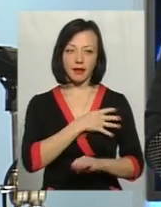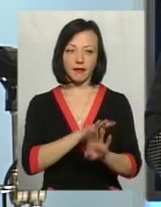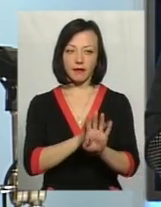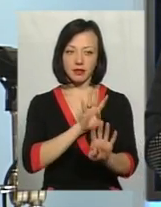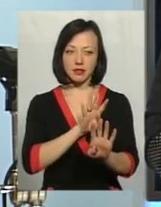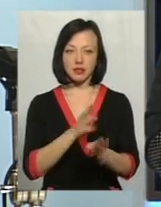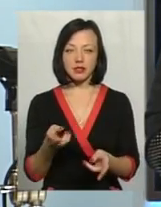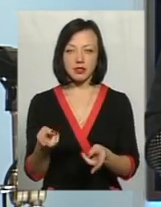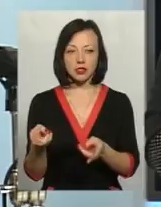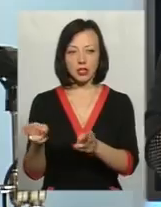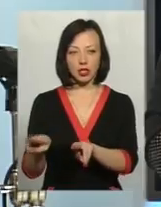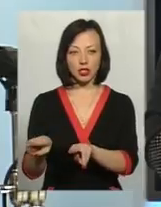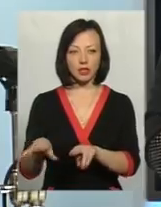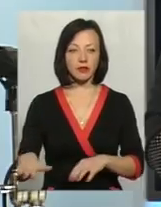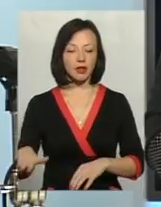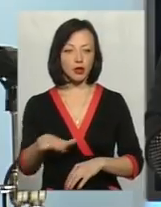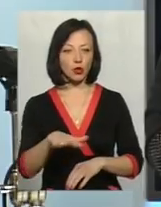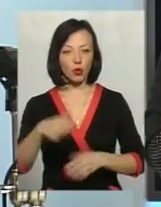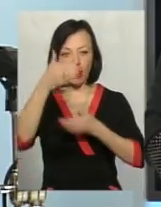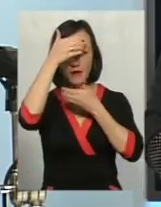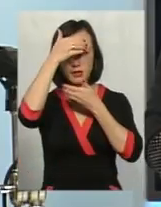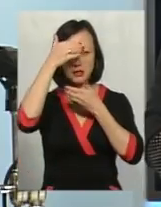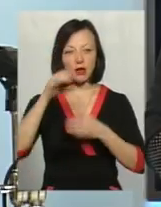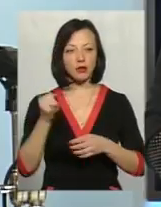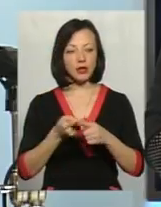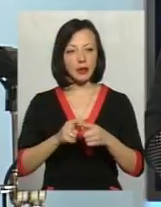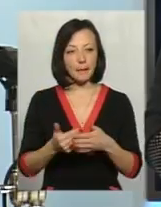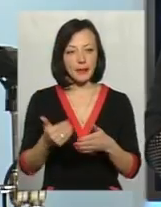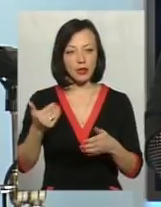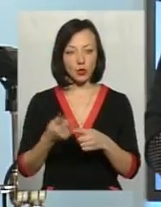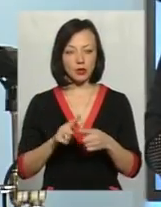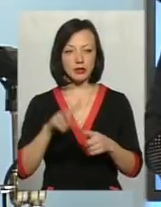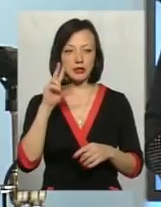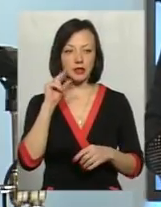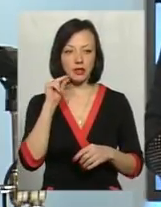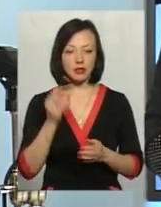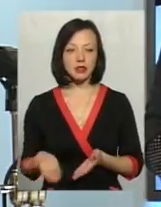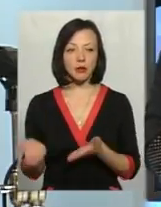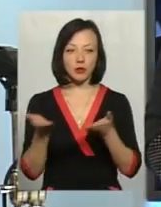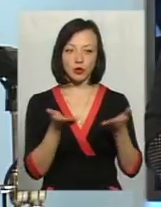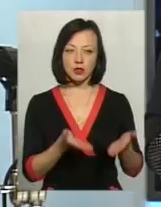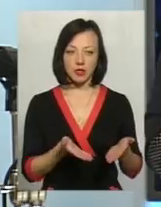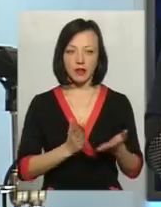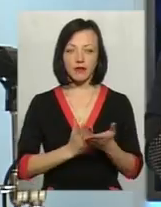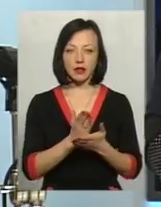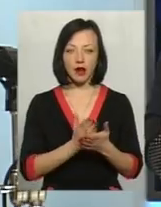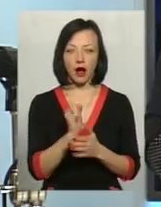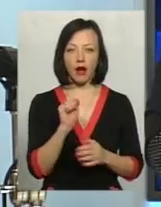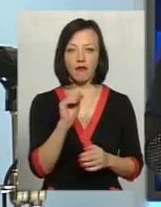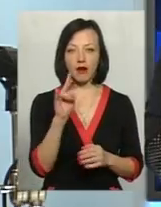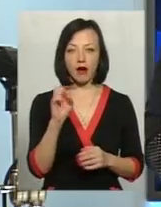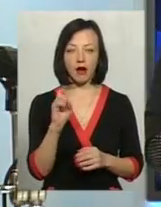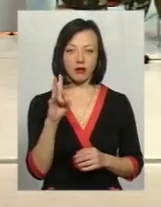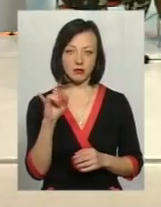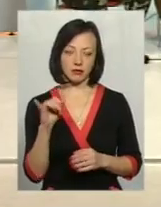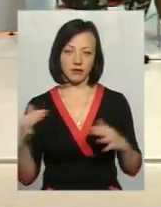залишив територію Афганістану. І от напередодні цієї дати ми запросили у нашу студію ветеранів афганської війни.